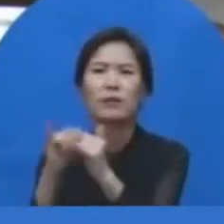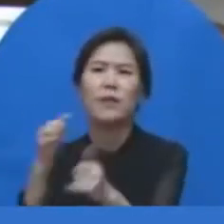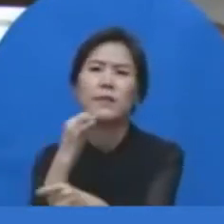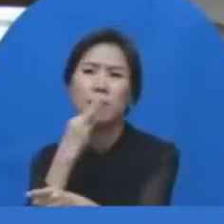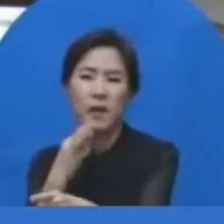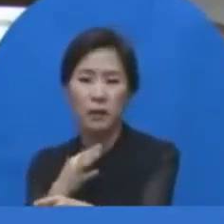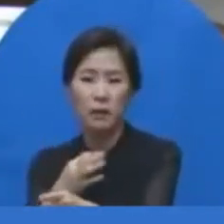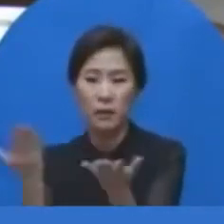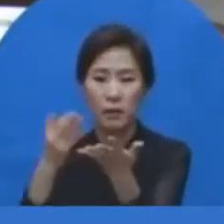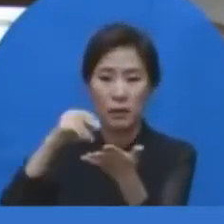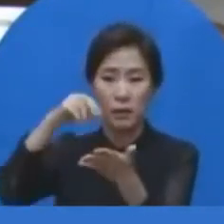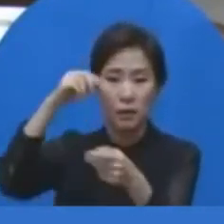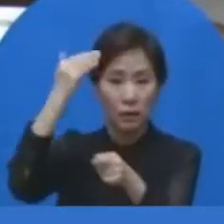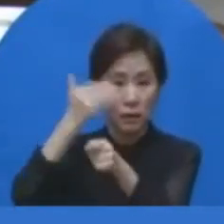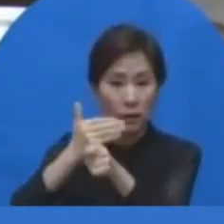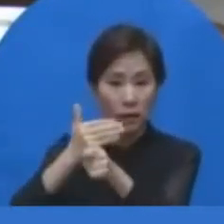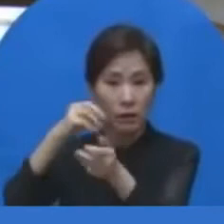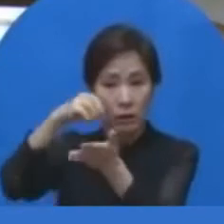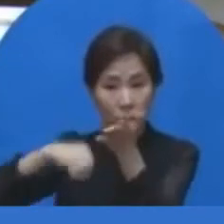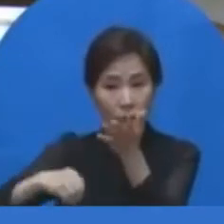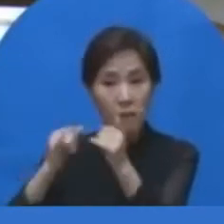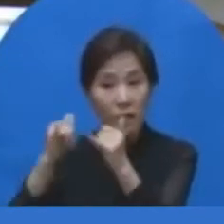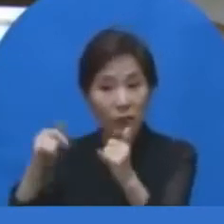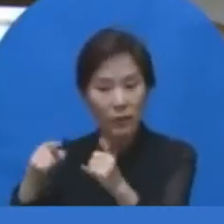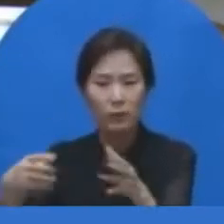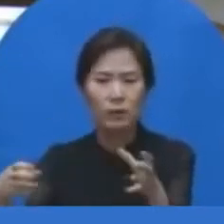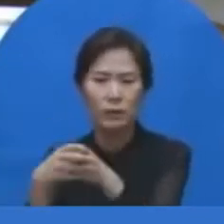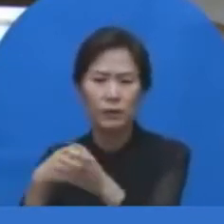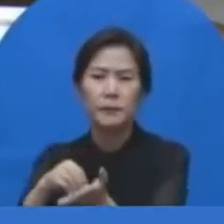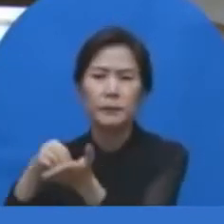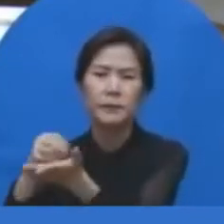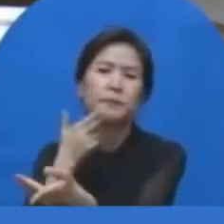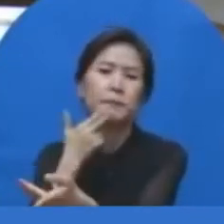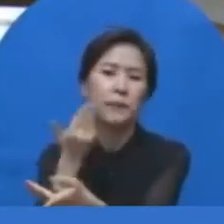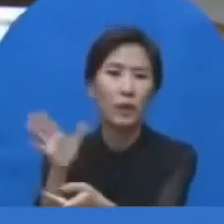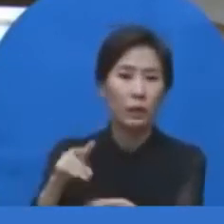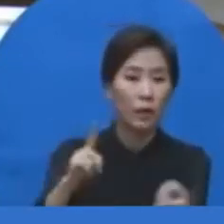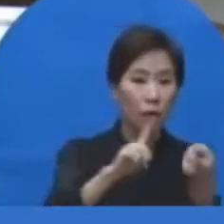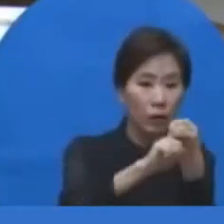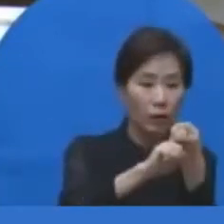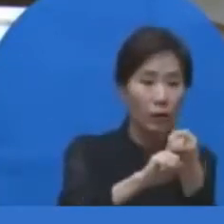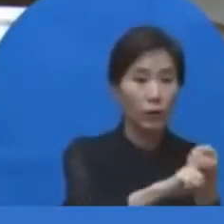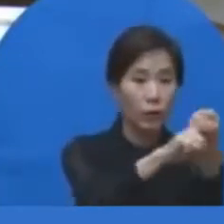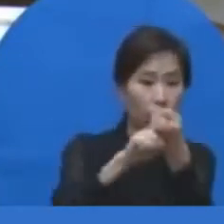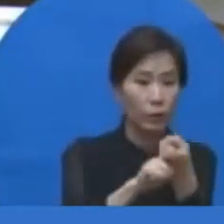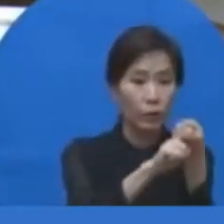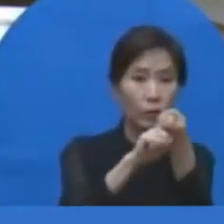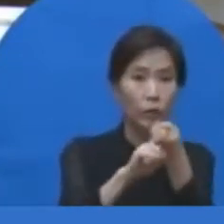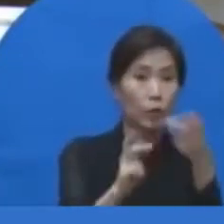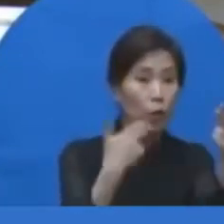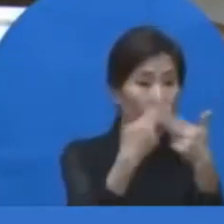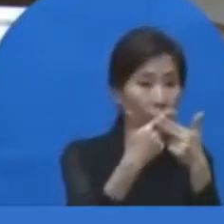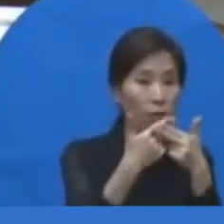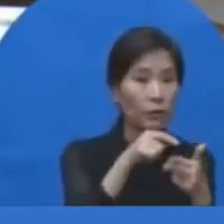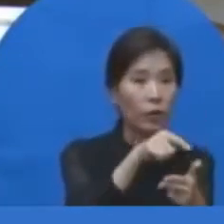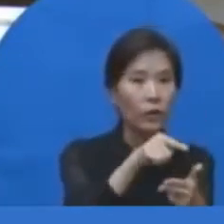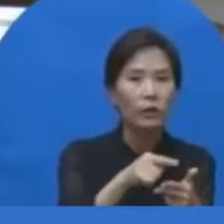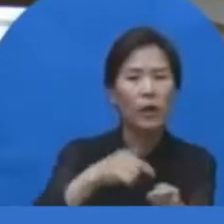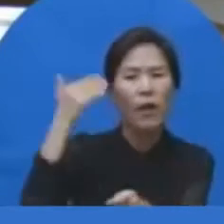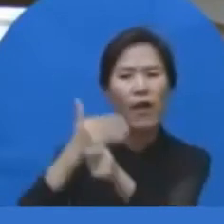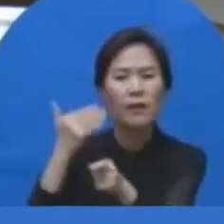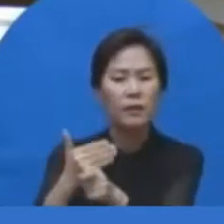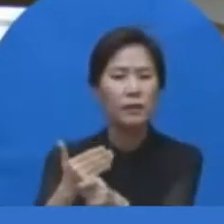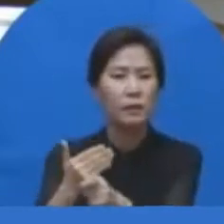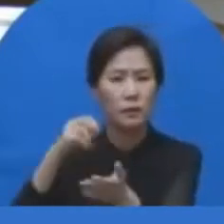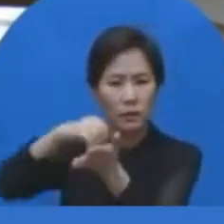해직자들은 자기 단체에 가입시키지 않습니다. 그러나 노동조합은 옛날부터 이 그 해직자들이